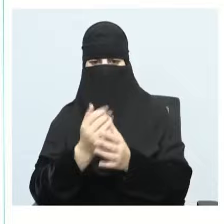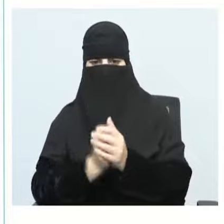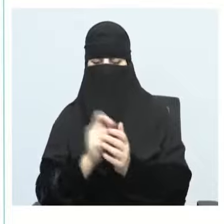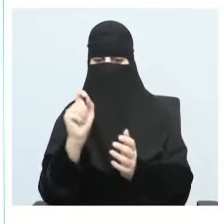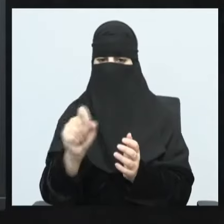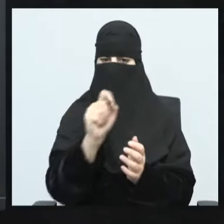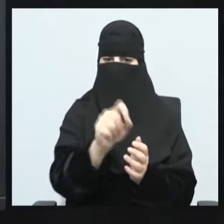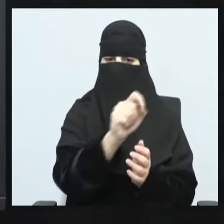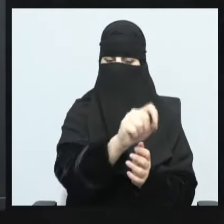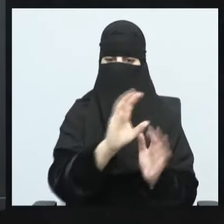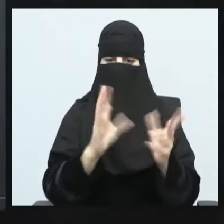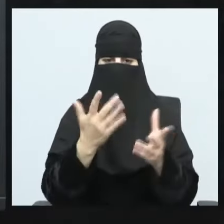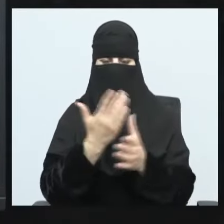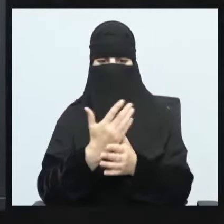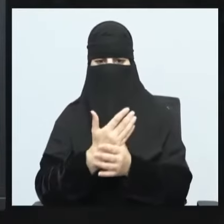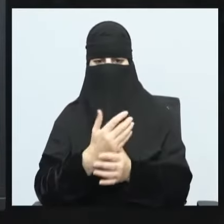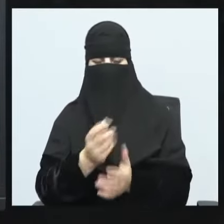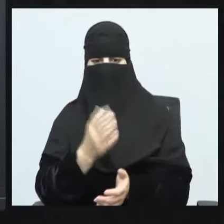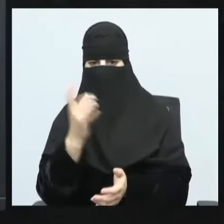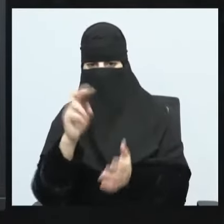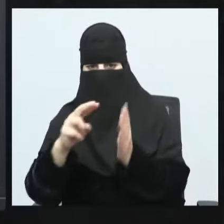صفر عزيز طالب